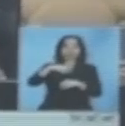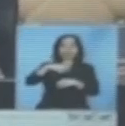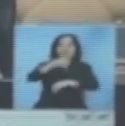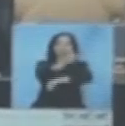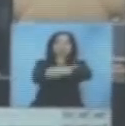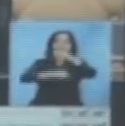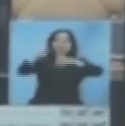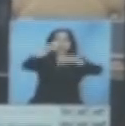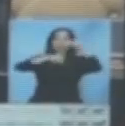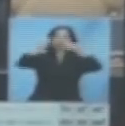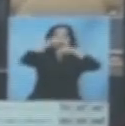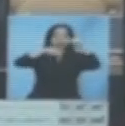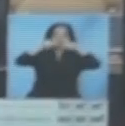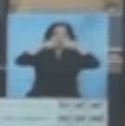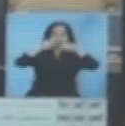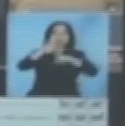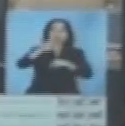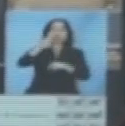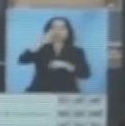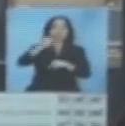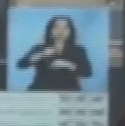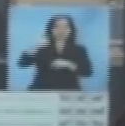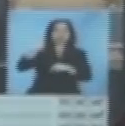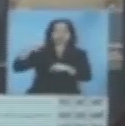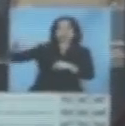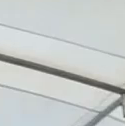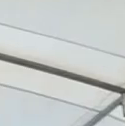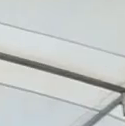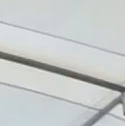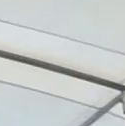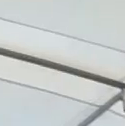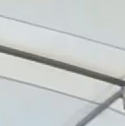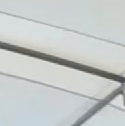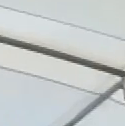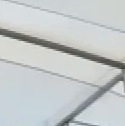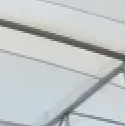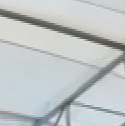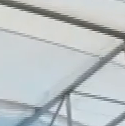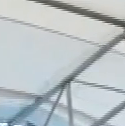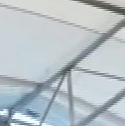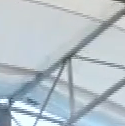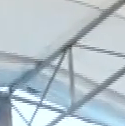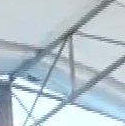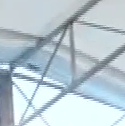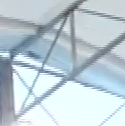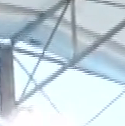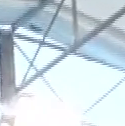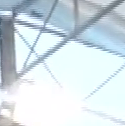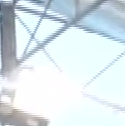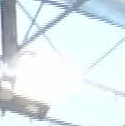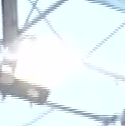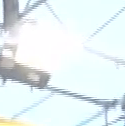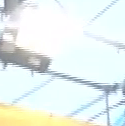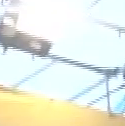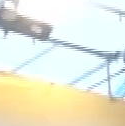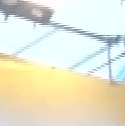วันเดียวกันนี้เองณชุมนุมสวนลุมชุมชนดูไปที่มีการชุมนุมประท้วงความทุจริตของรัฐบาลเช่นกันกับในสภ